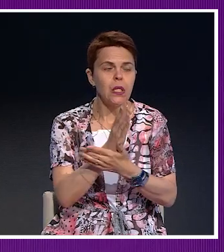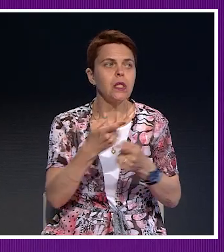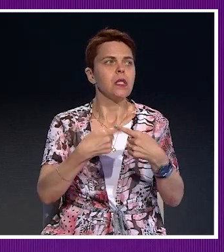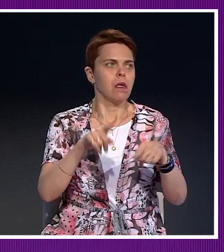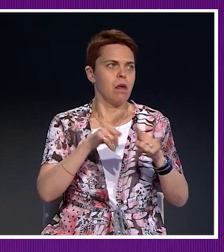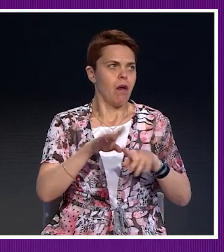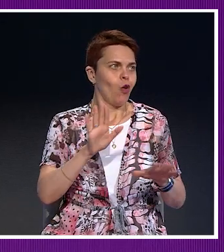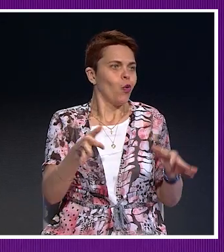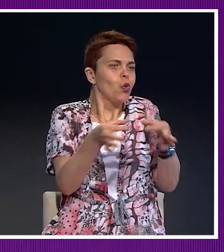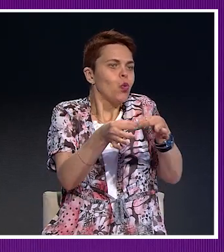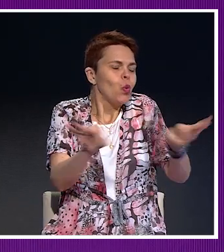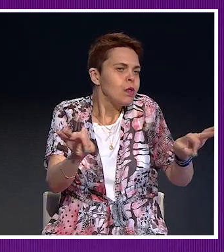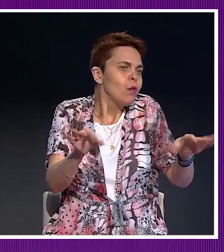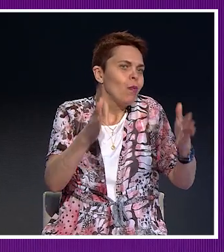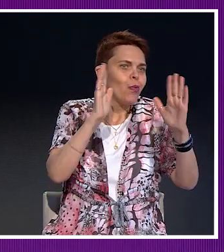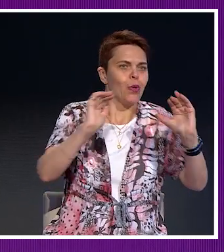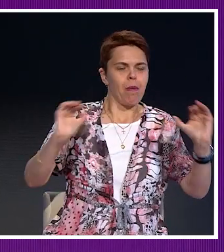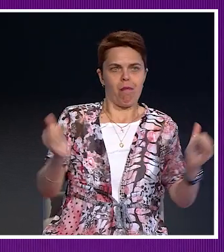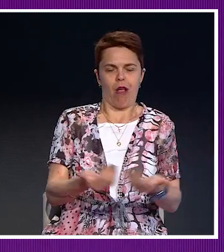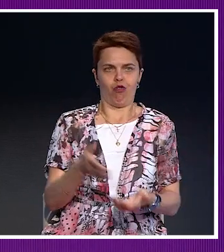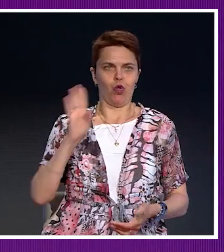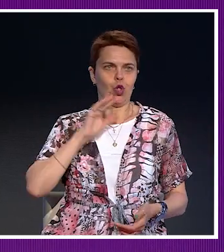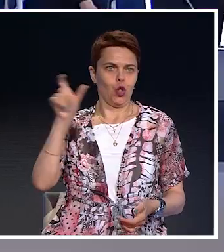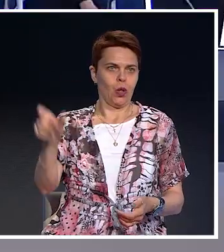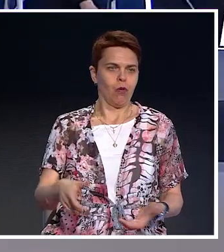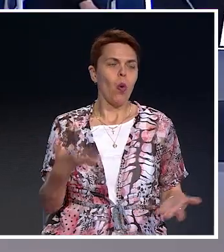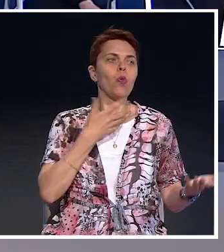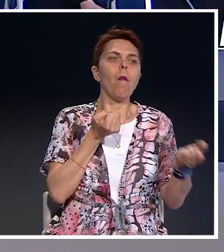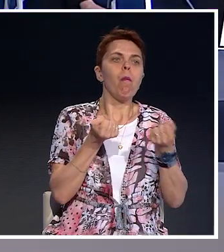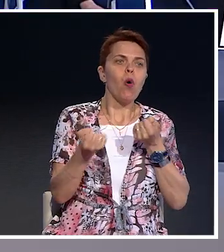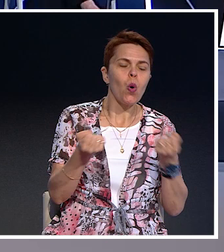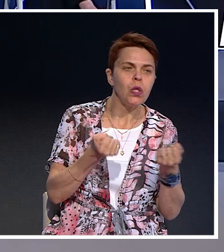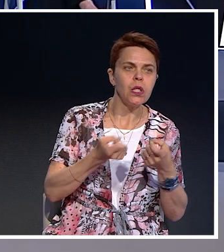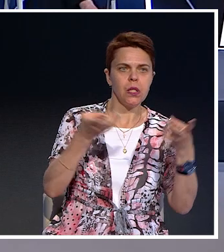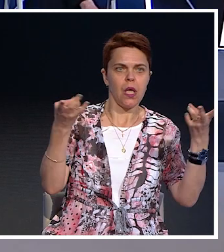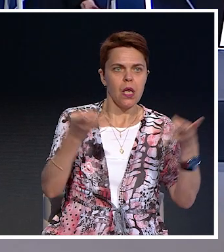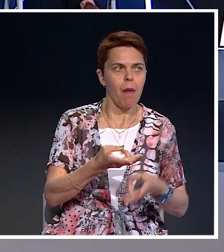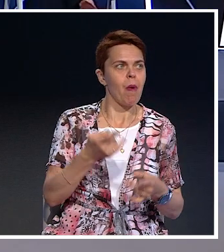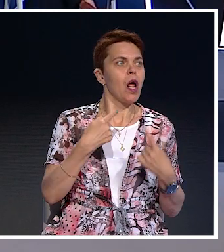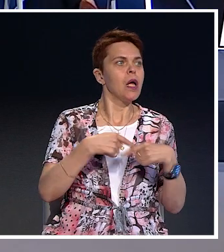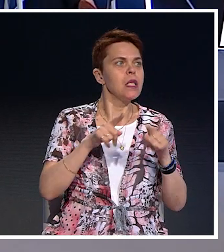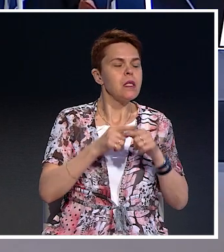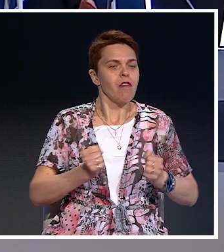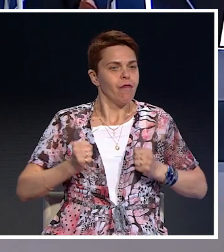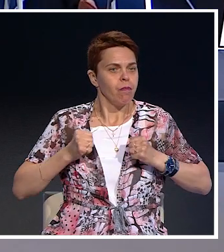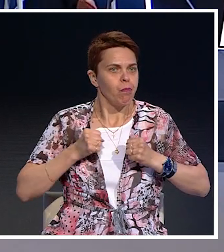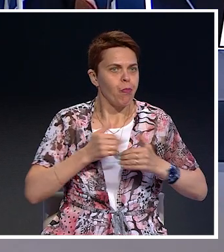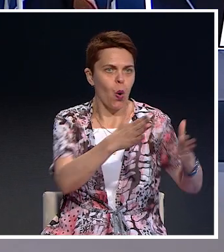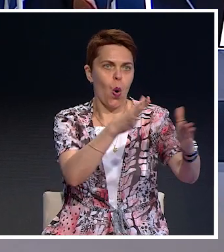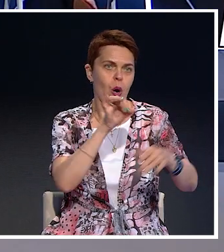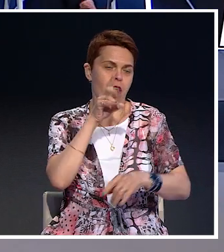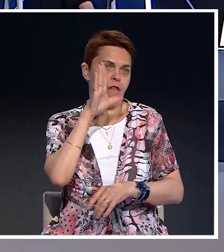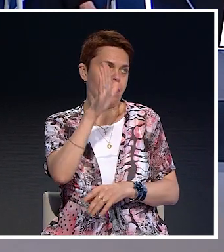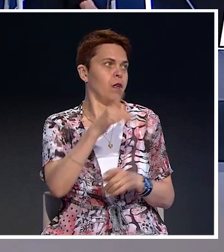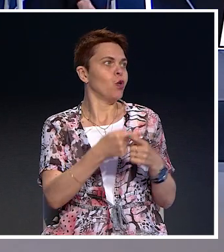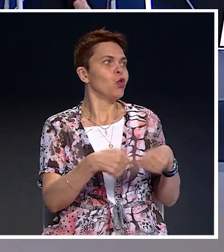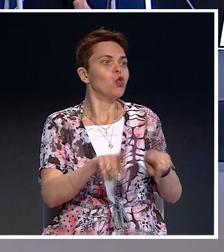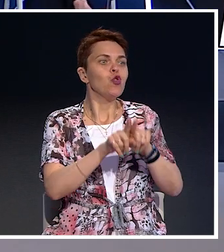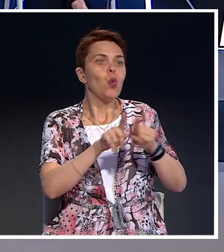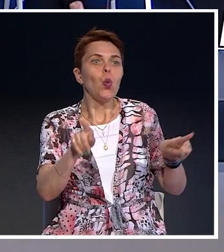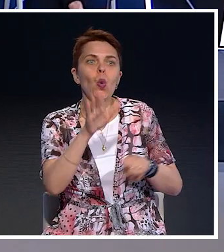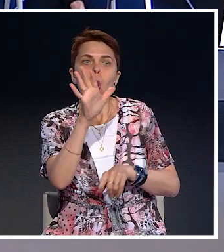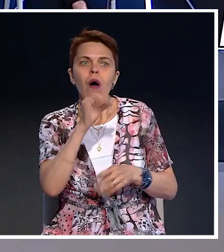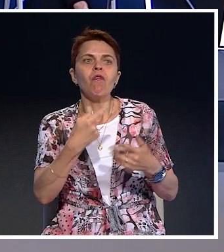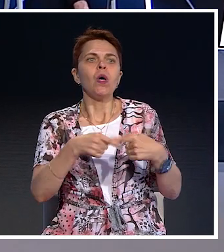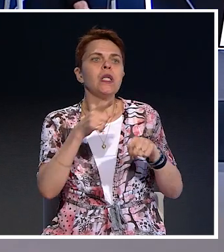жаль, доступ жінок буде набагато менший, але боротися за це потрібно, і зараз колосальний прорив в цій сфері відбувся. Чудово. Тим більше,